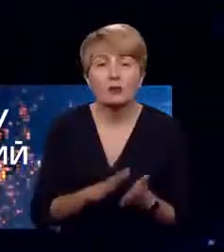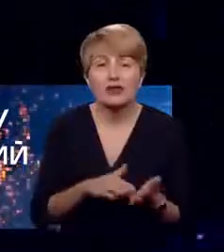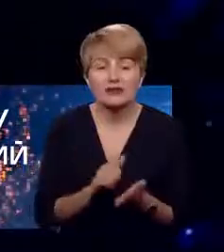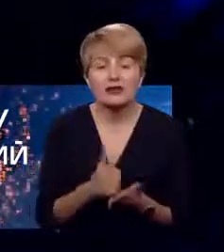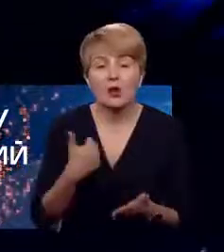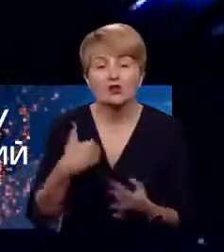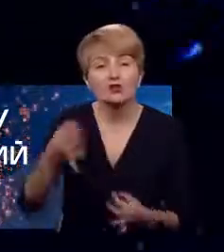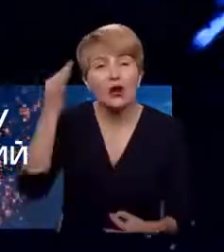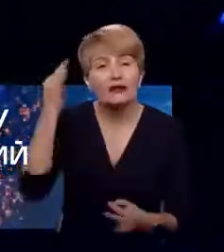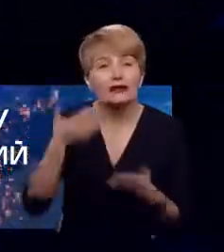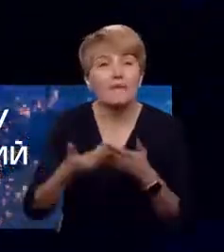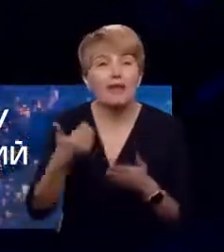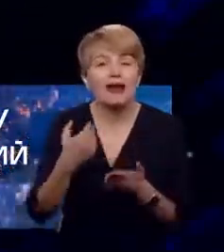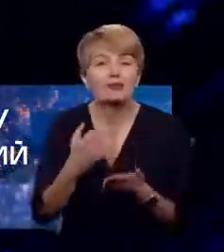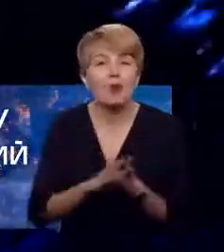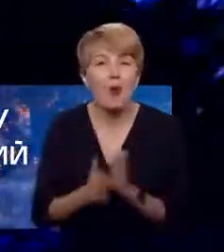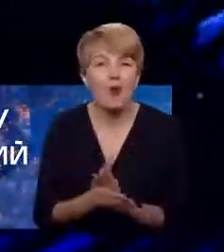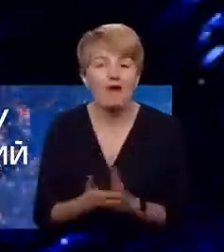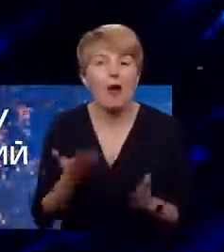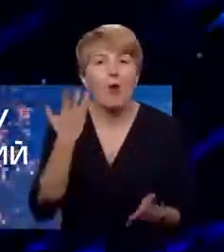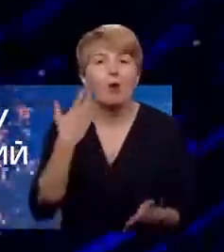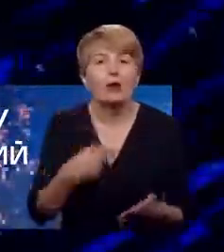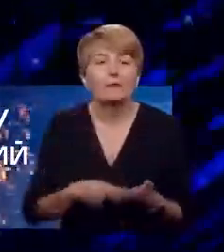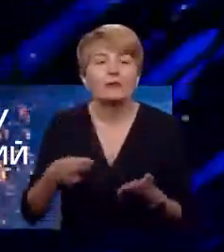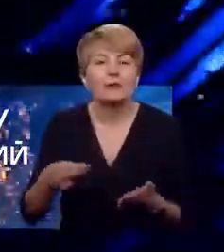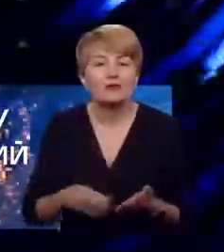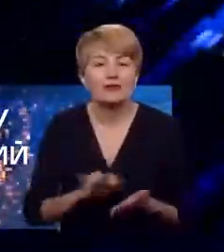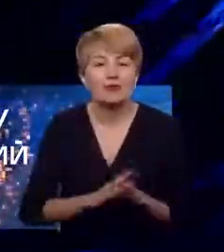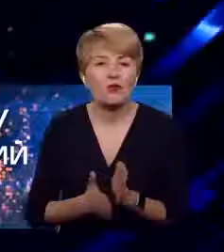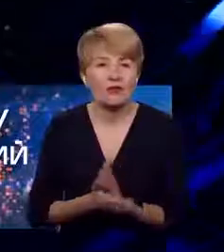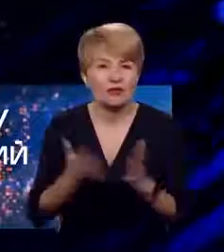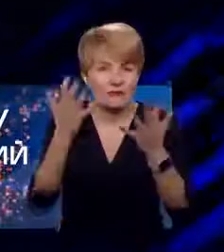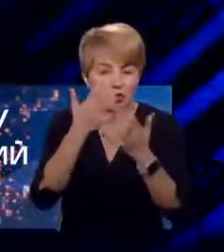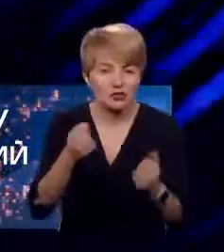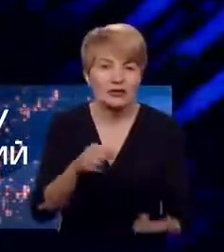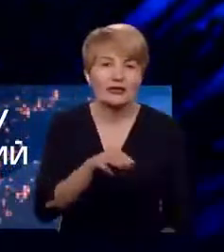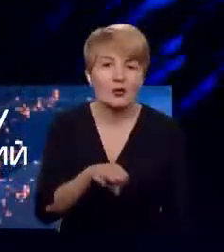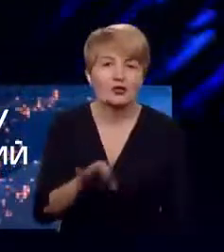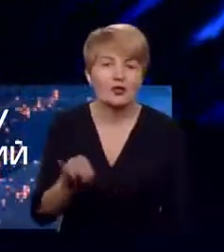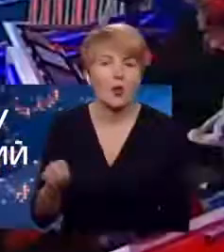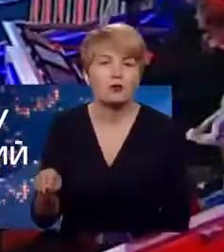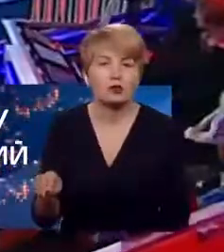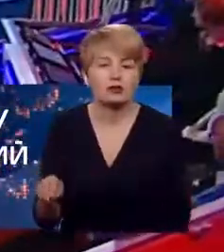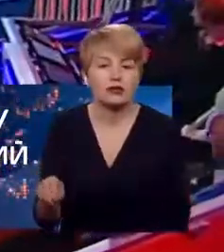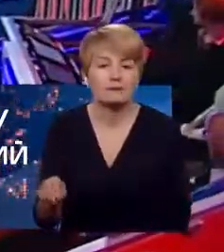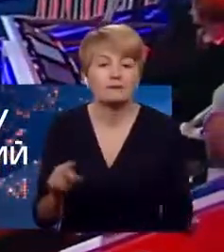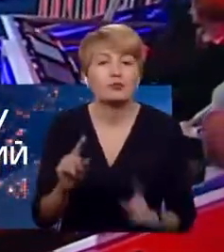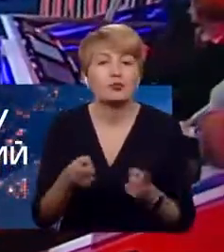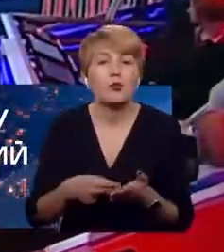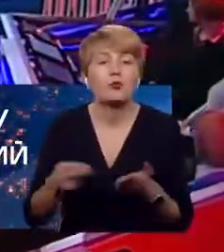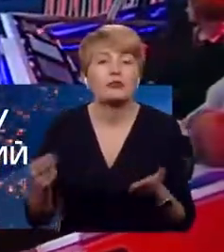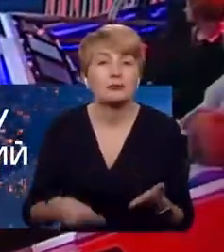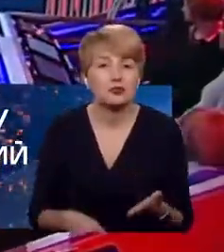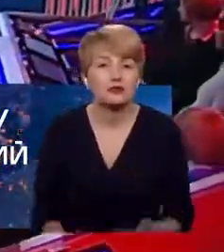хочу нагадати передумови. Коли, власне, підписувалися і домовлялися вночі Тимошенко і Путін? Чому